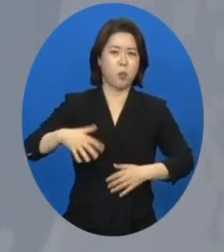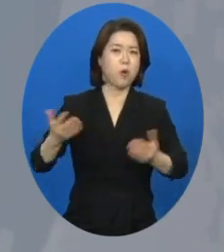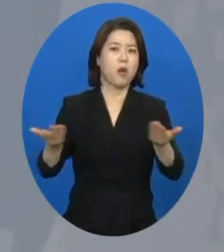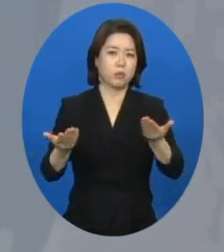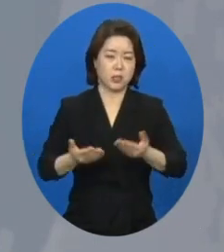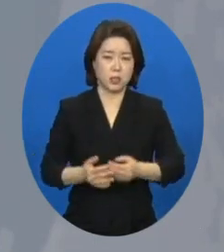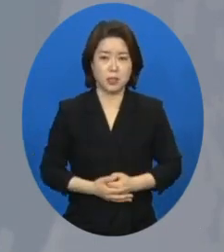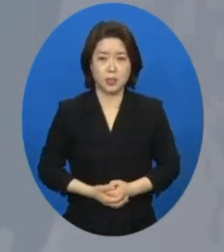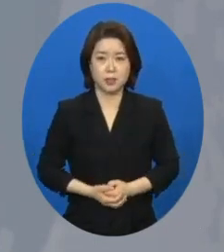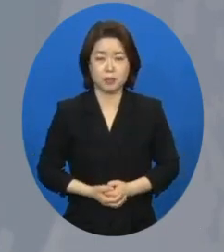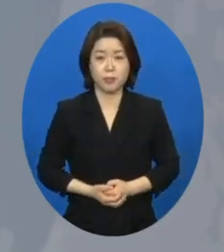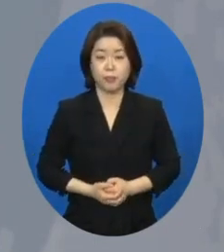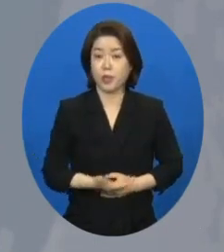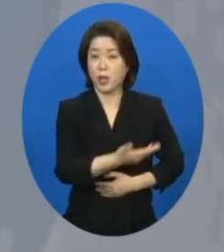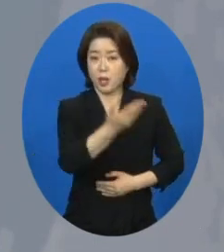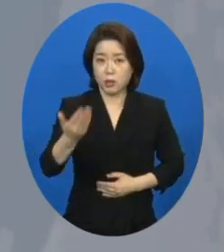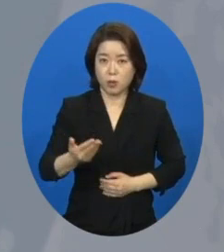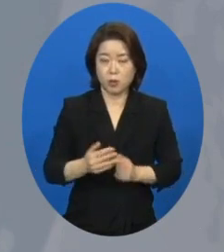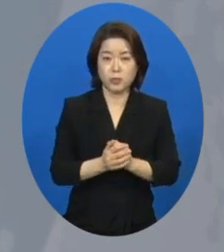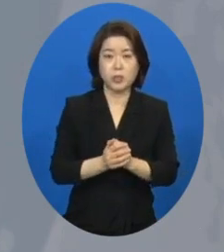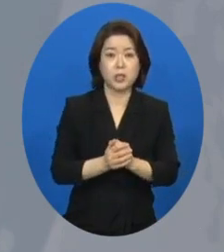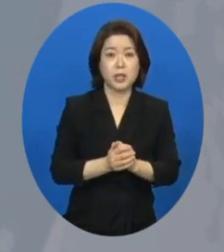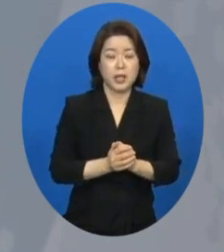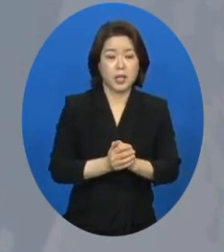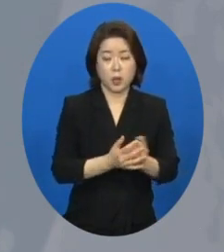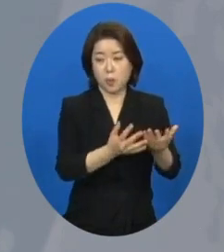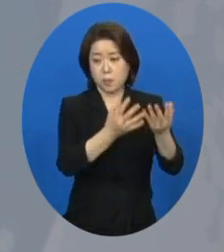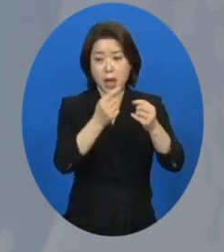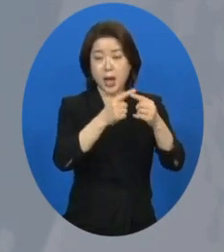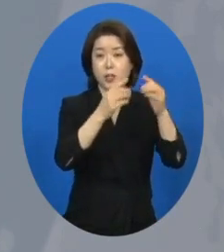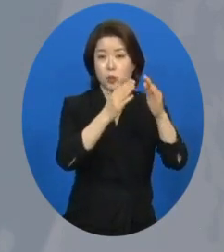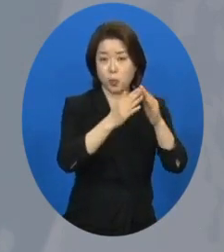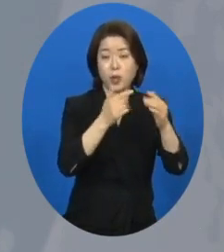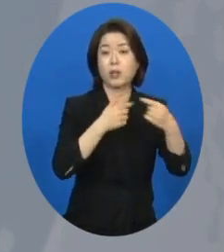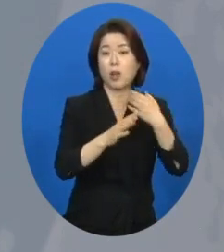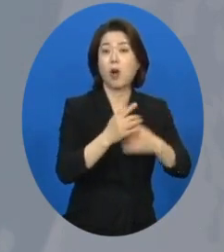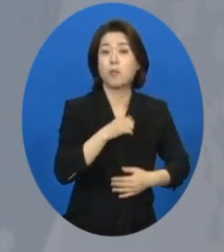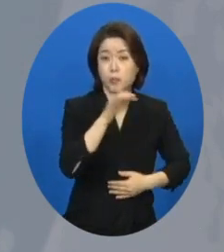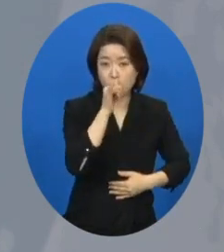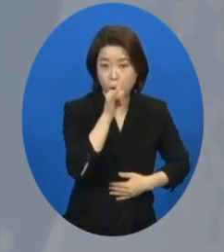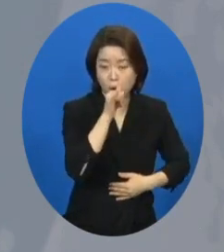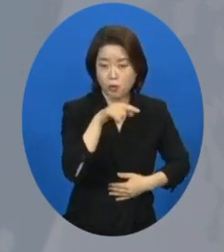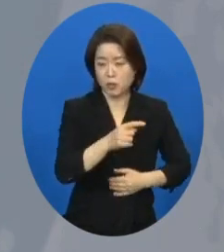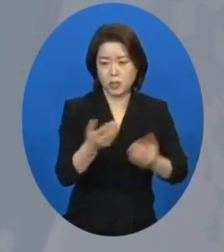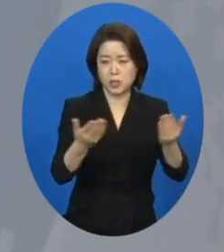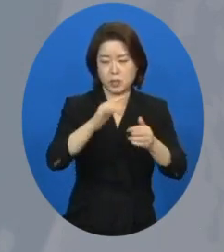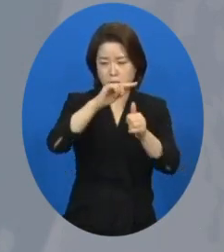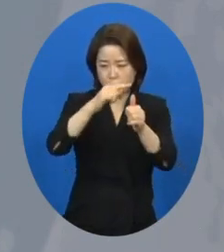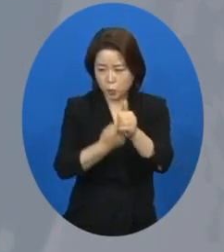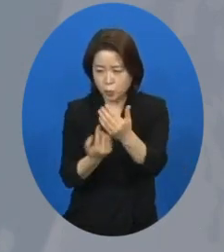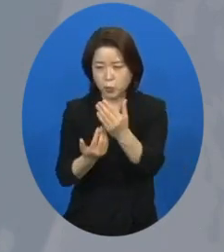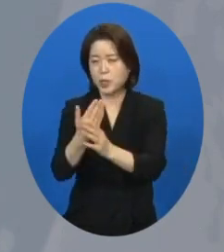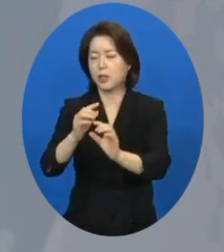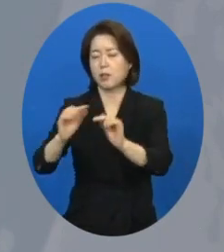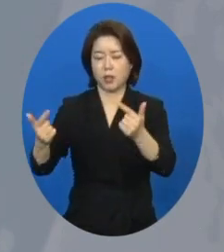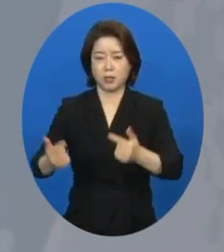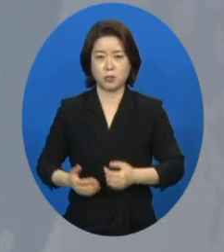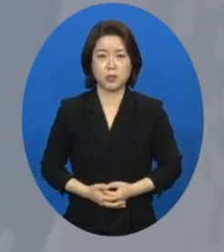겁니다. 여러분이 여러 많은 교회를 경험해 보셨다면 이 일은 저절로 일어나는 일이 아닌